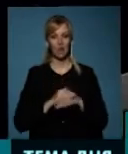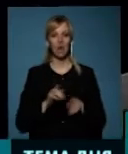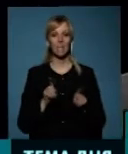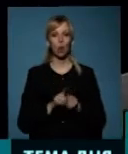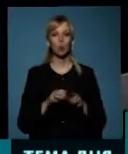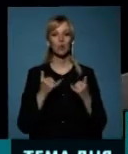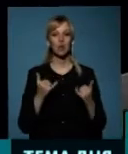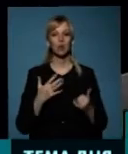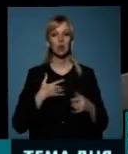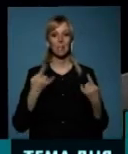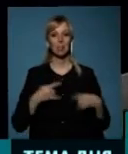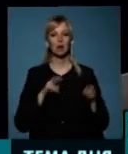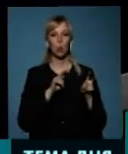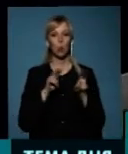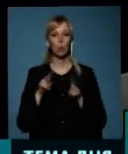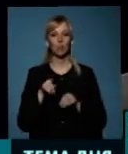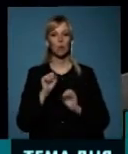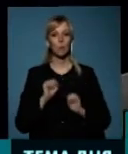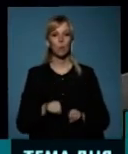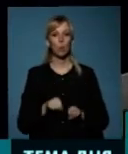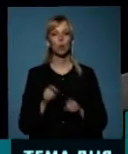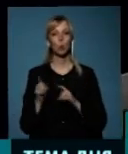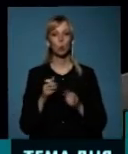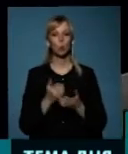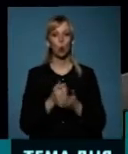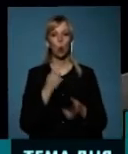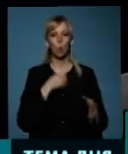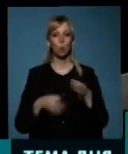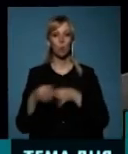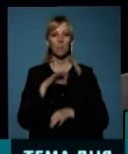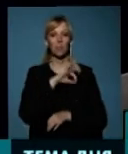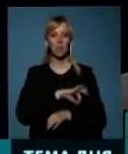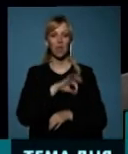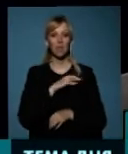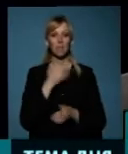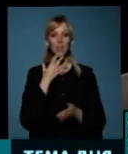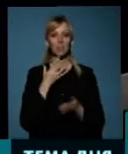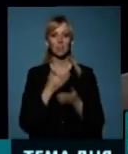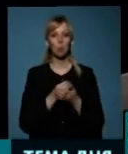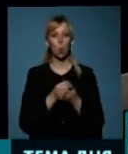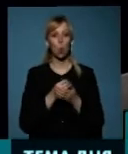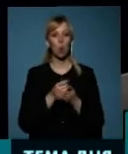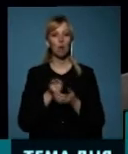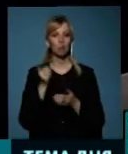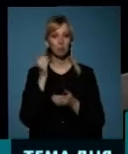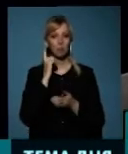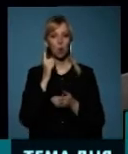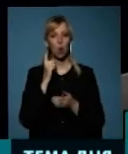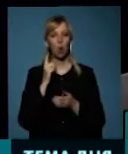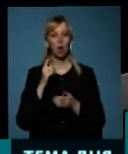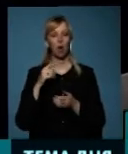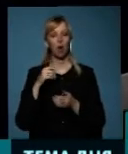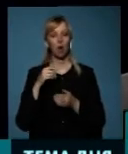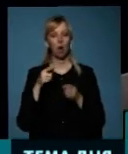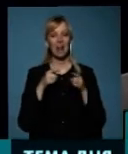від сьогодні наші телеглядачі, ви можете долучатися до обговорення, використовуючи свій смартфон. У верхньому лівому куті